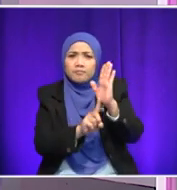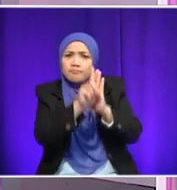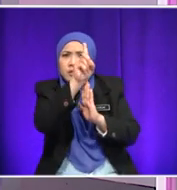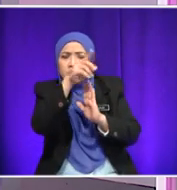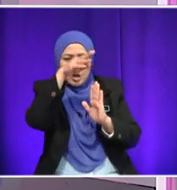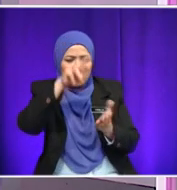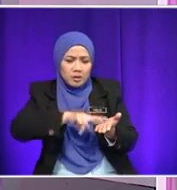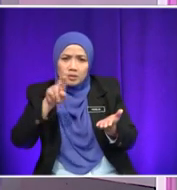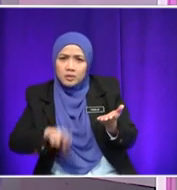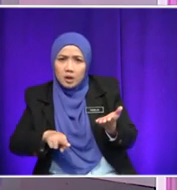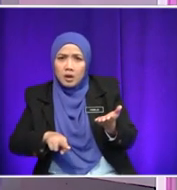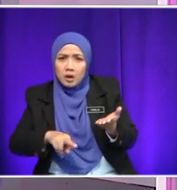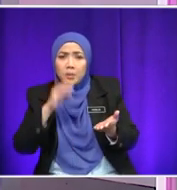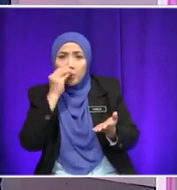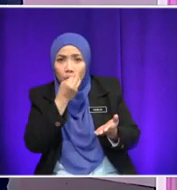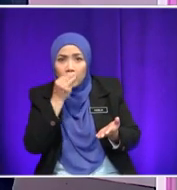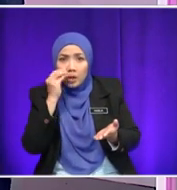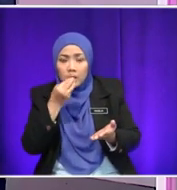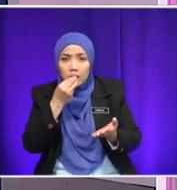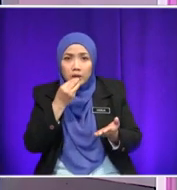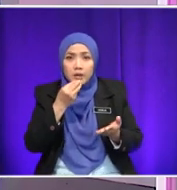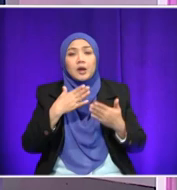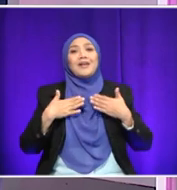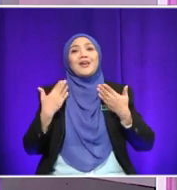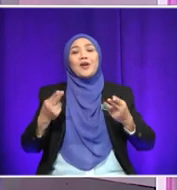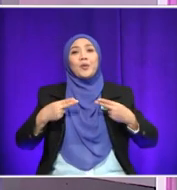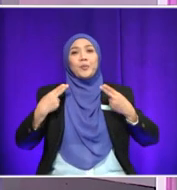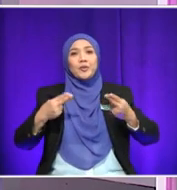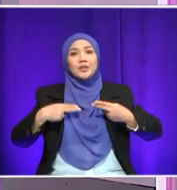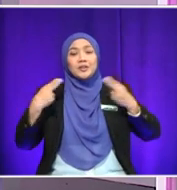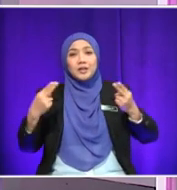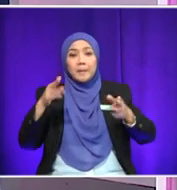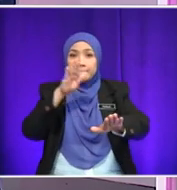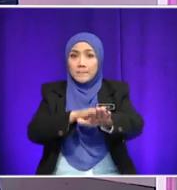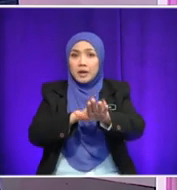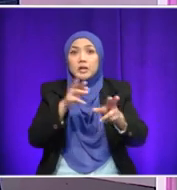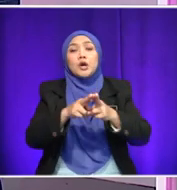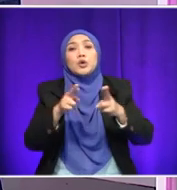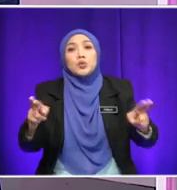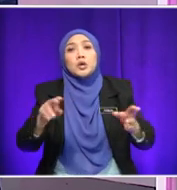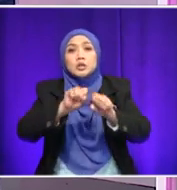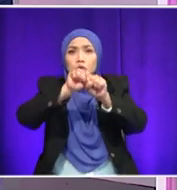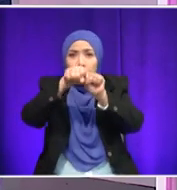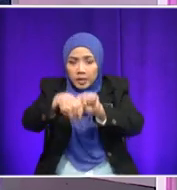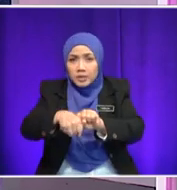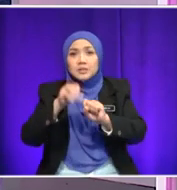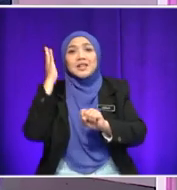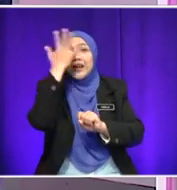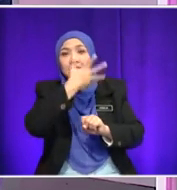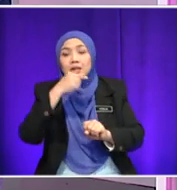memperlihatkan keharmonian kepada ruang tersebut harga nampak lebih apakah lebih cantik dan sesuai